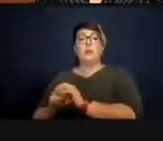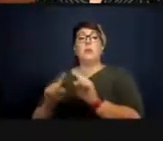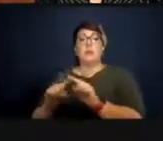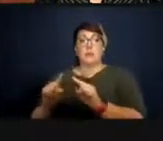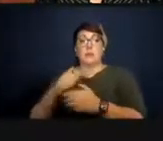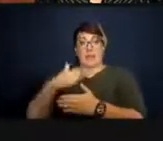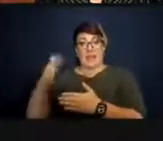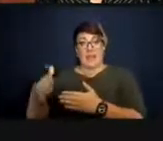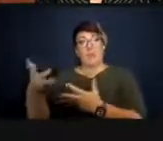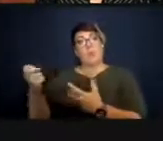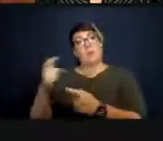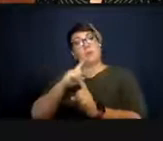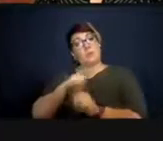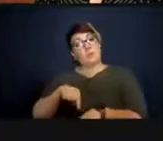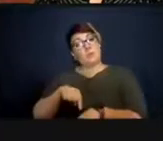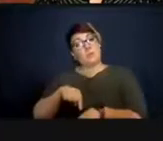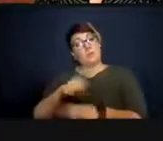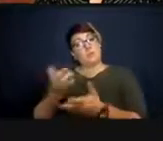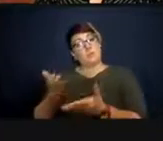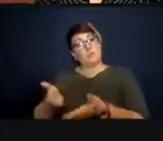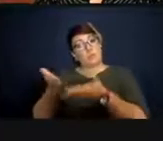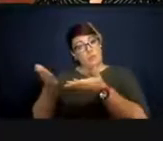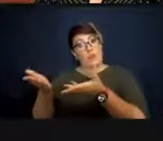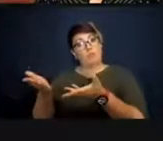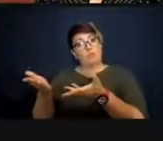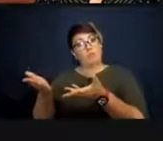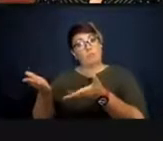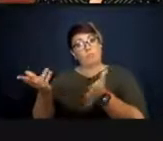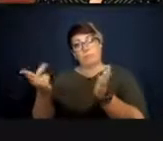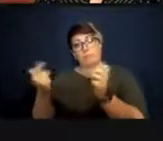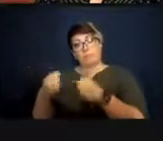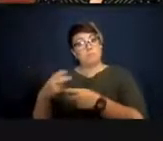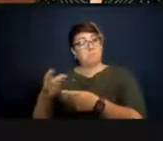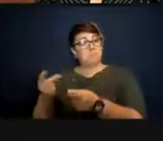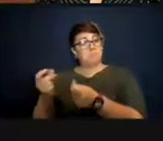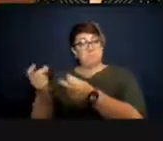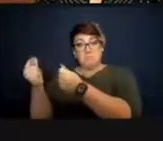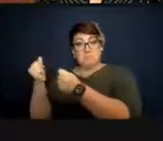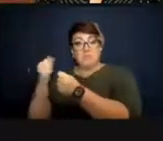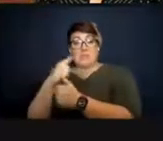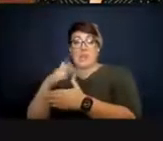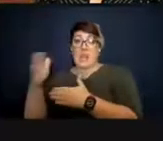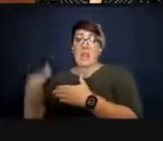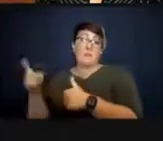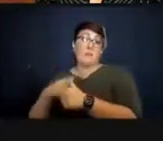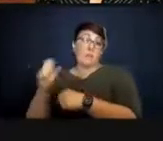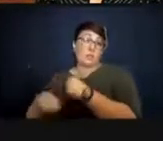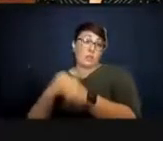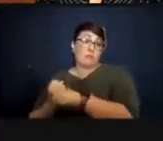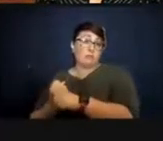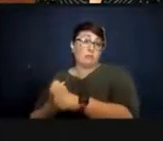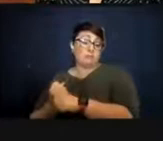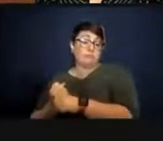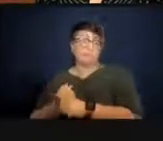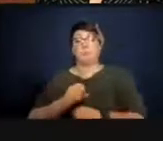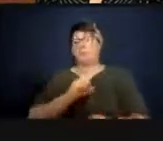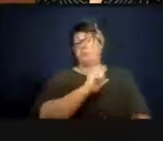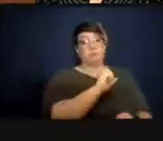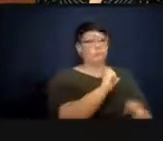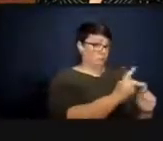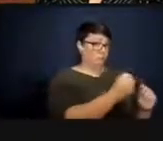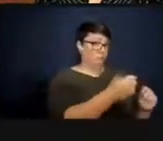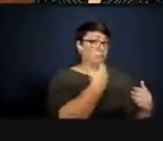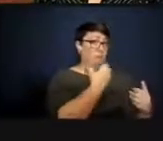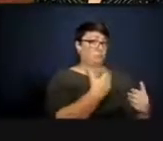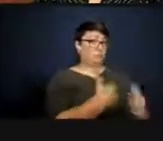hatimaye kile ambacho tungependa kuona ni matokeo haraka mwisho wa kufikia mwisho wa mwaka wa